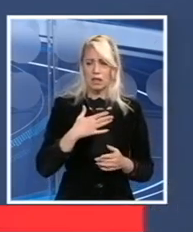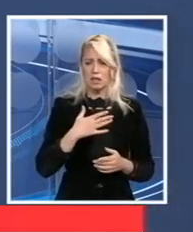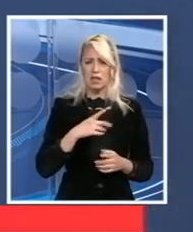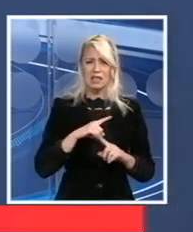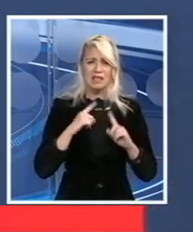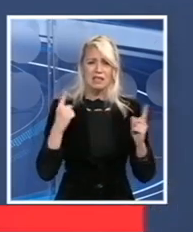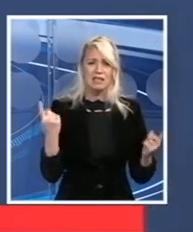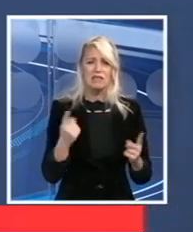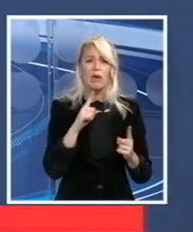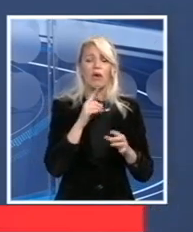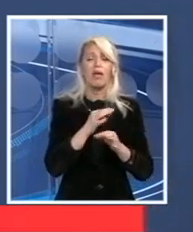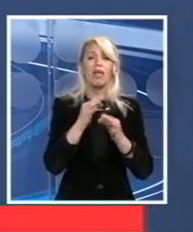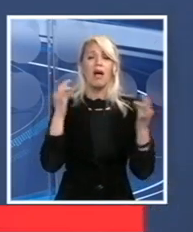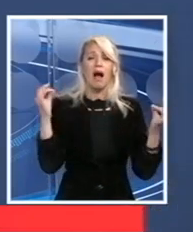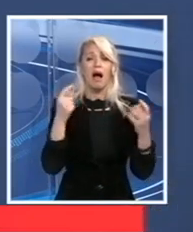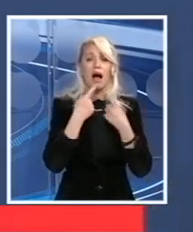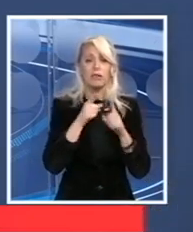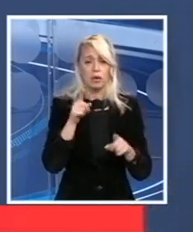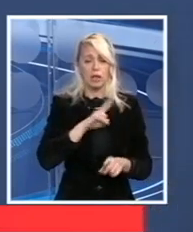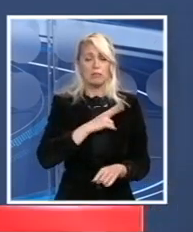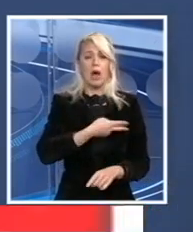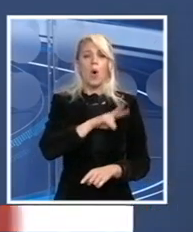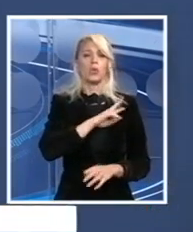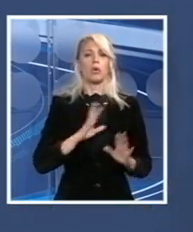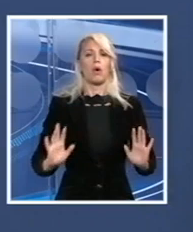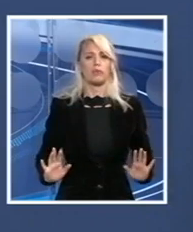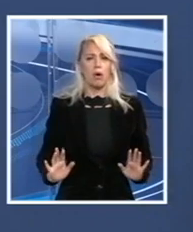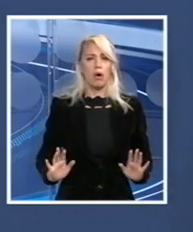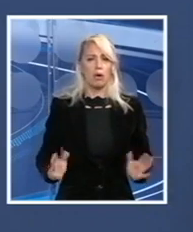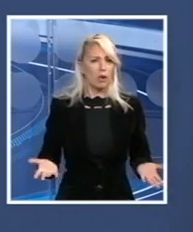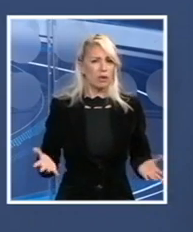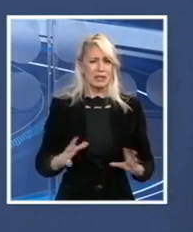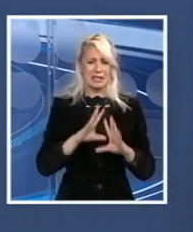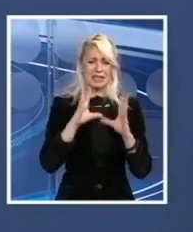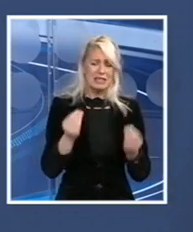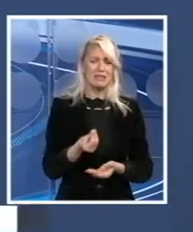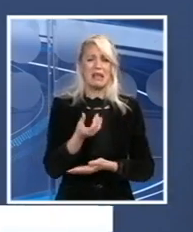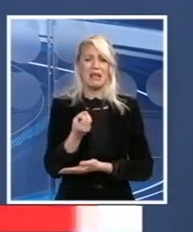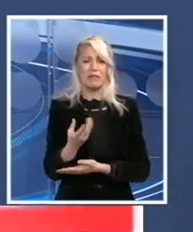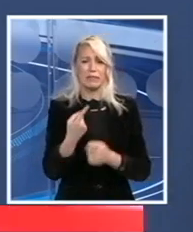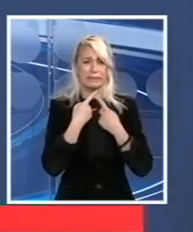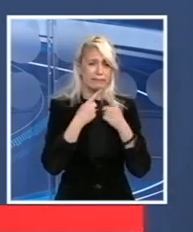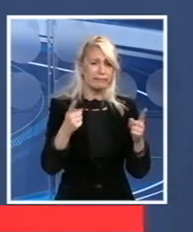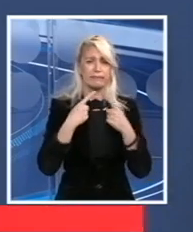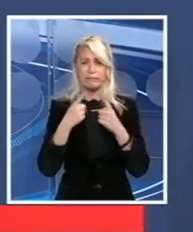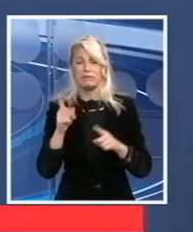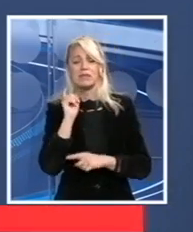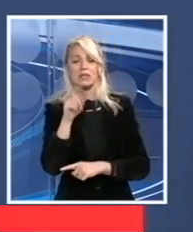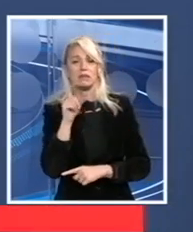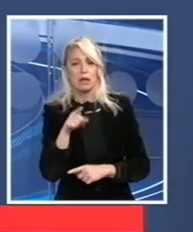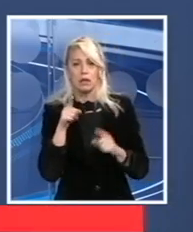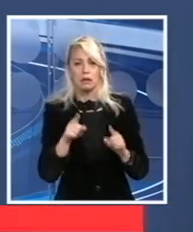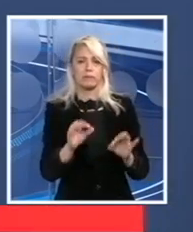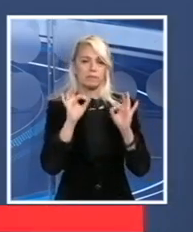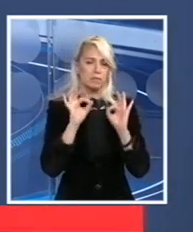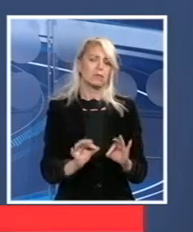reč. Sve informacije i podatke koje vam iznosimo su validne